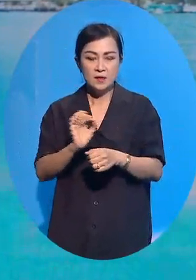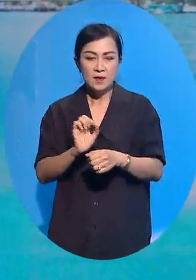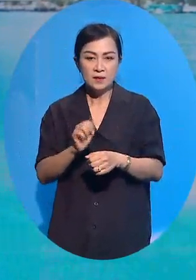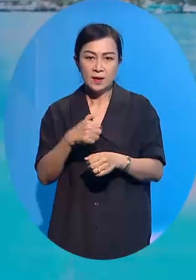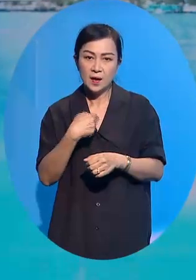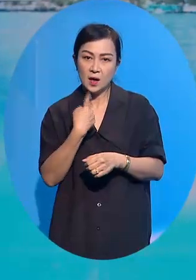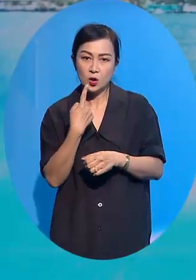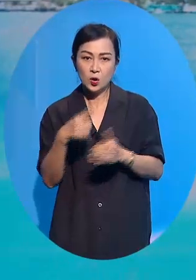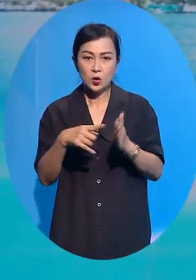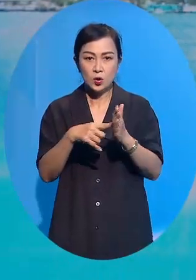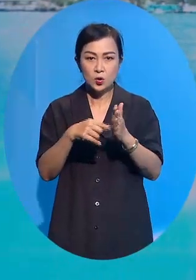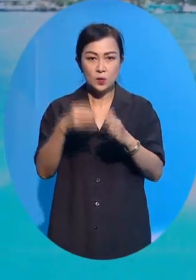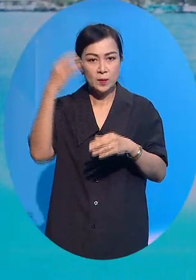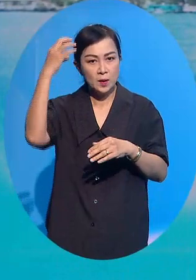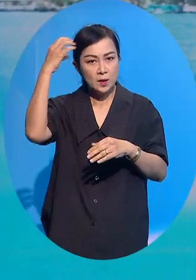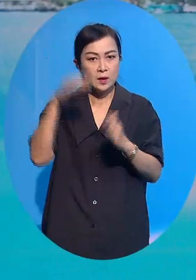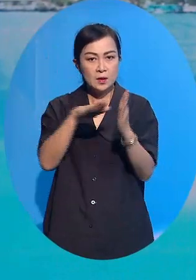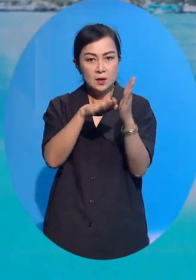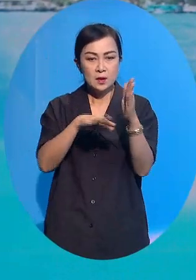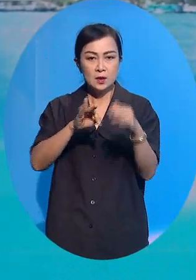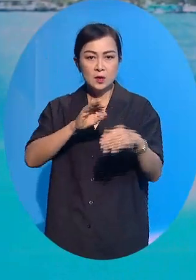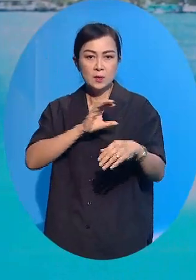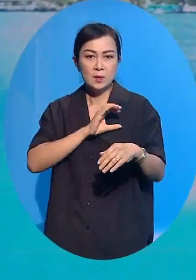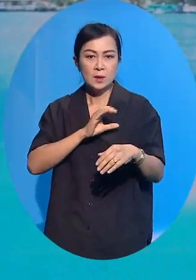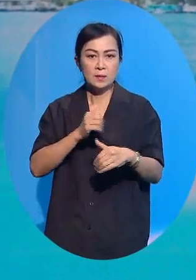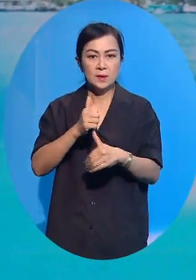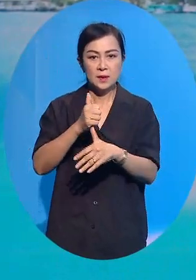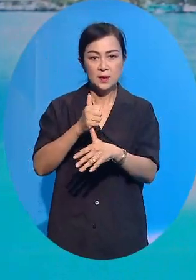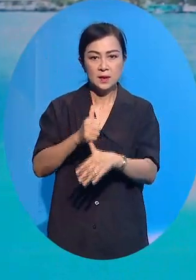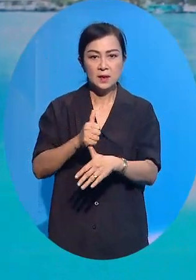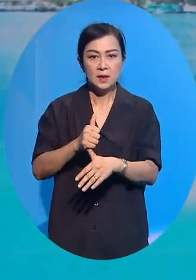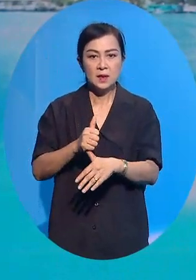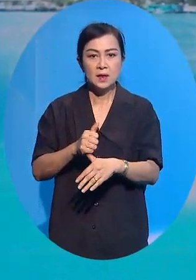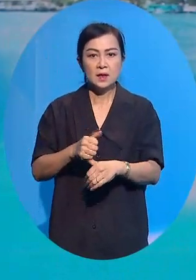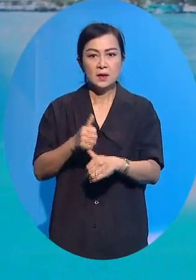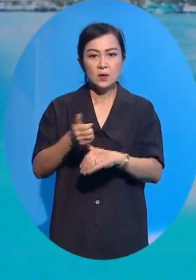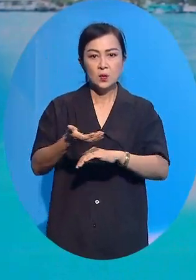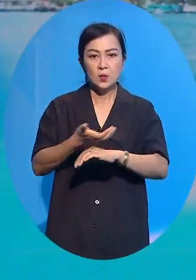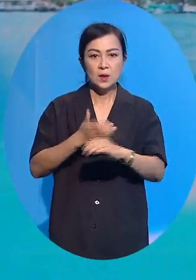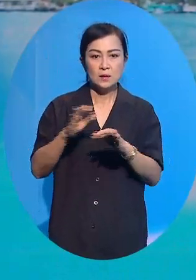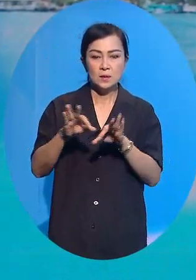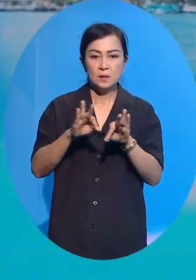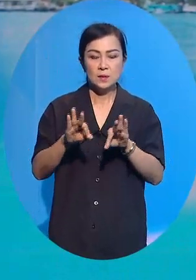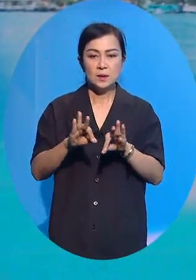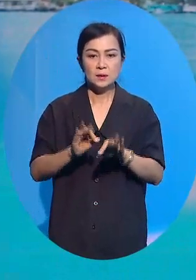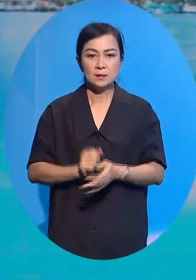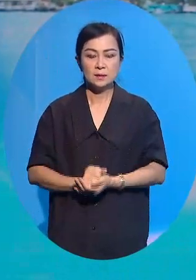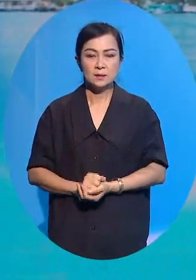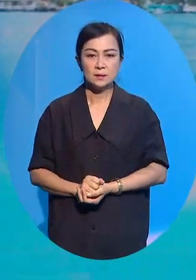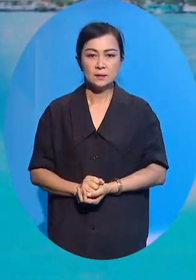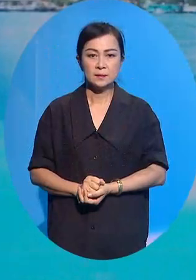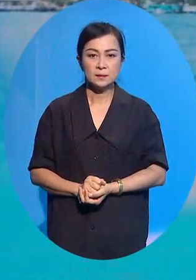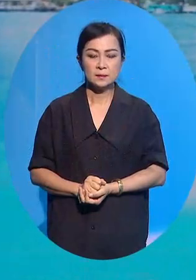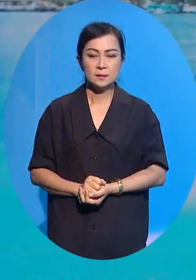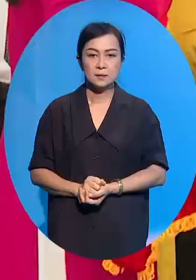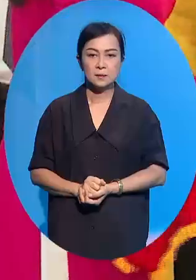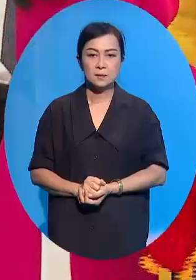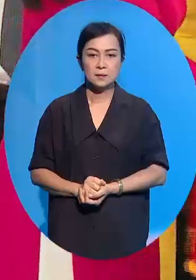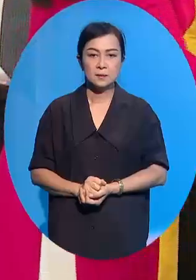thuyết trình. Nội dung thi là kiến thức thuộc chương trình trung cấp lý luận chính trị do Học viện Chính trị Quốc gia Hồ Chí Minh ban hành.